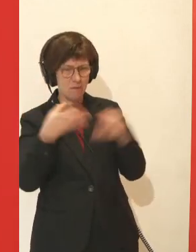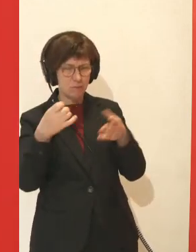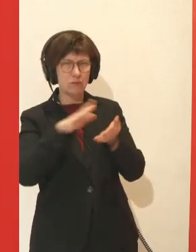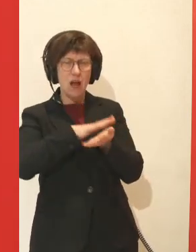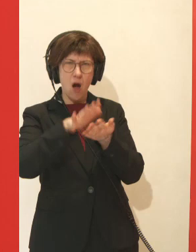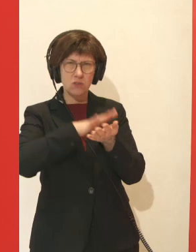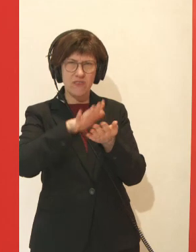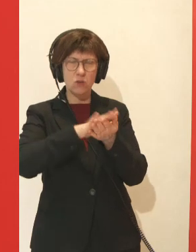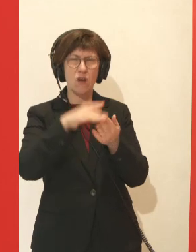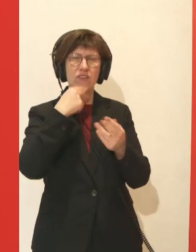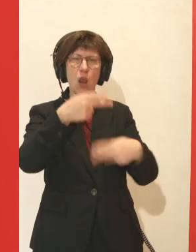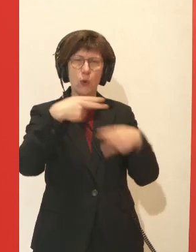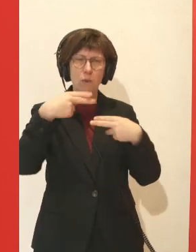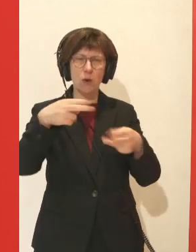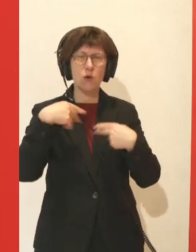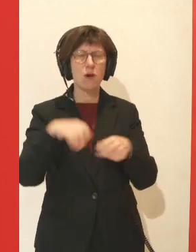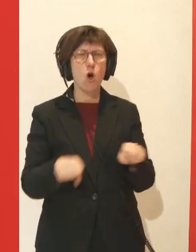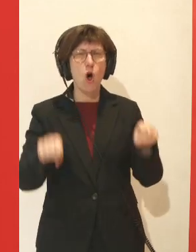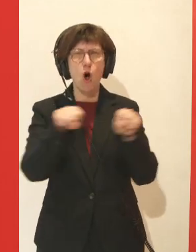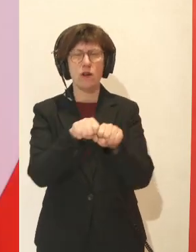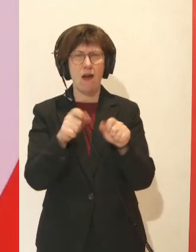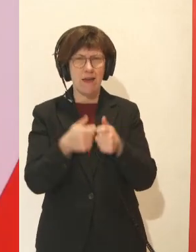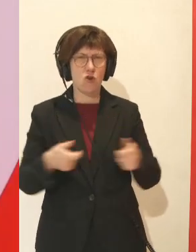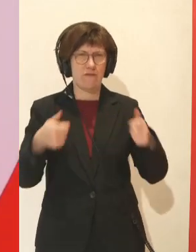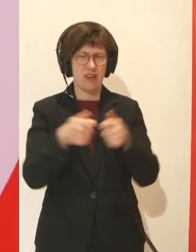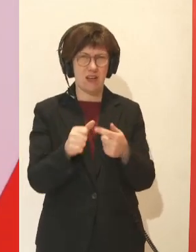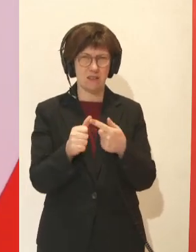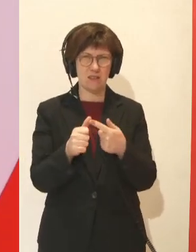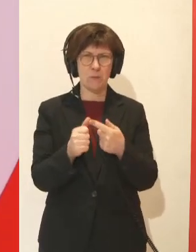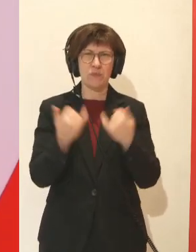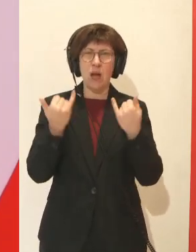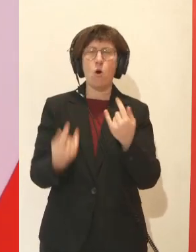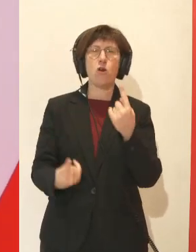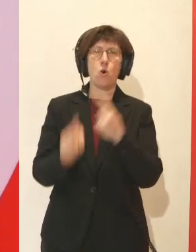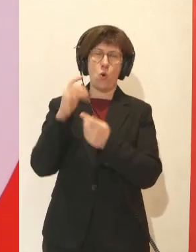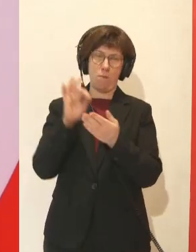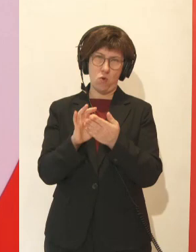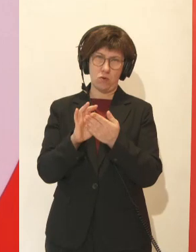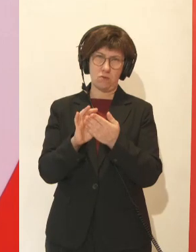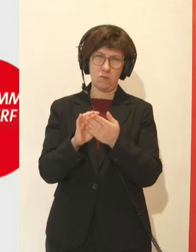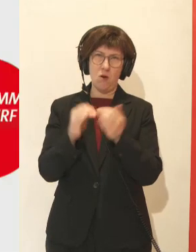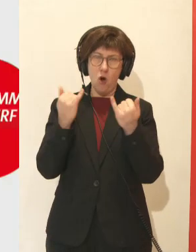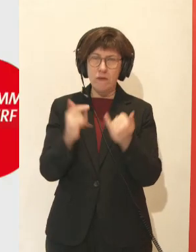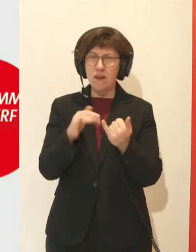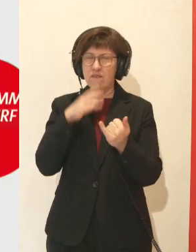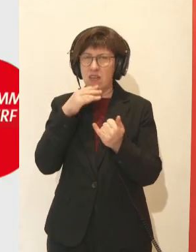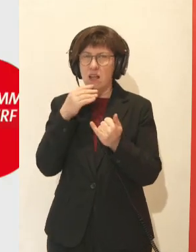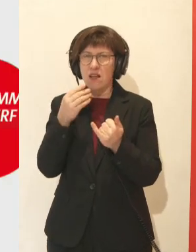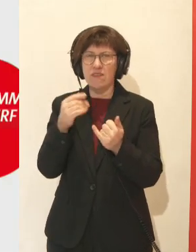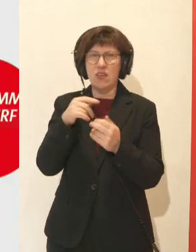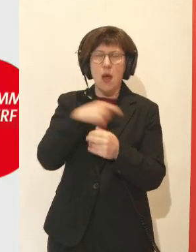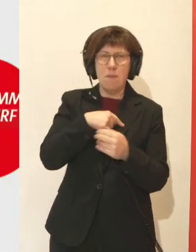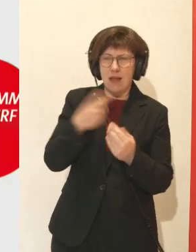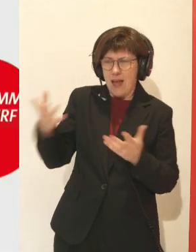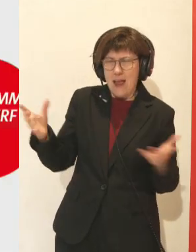auch so ganz viel Rückmeldungen aus Online-Konferenzen, die wir gemacht haben. Aber heute ist der absolute Höhepunkt. Heute werden wir ganz viel aufsaugen als